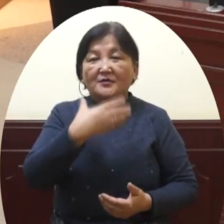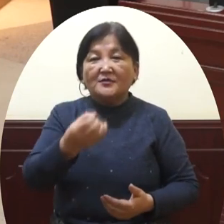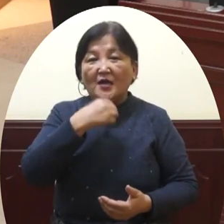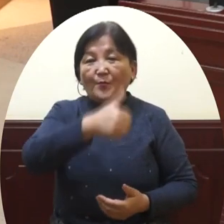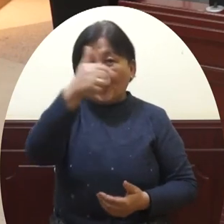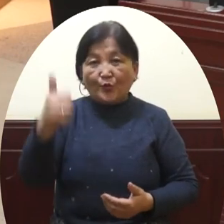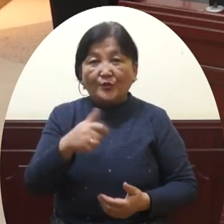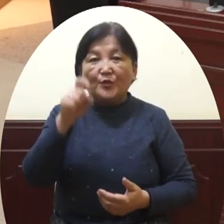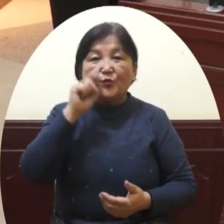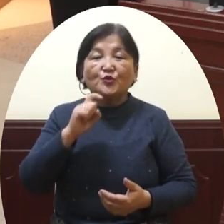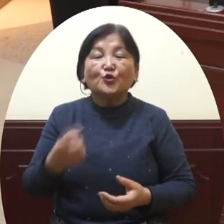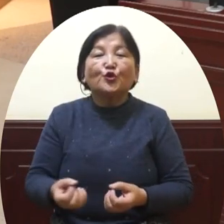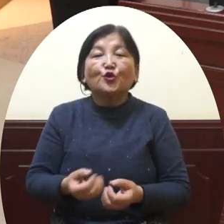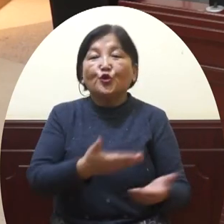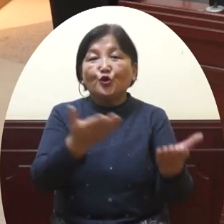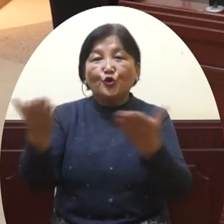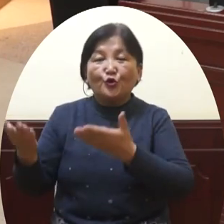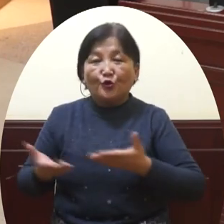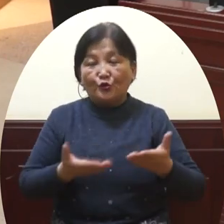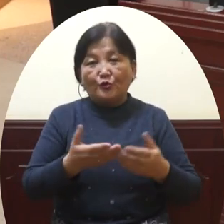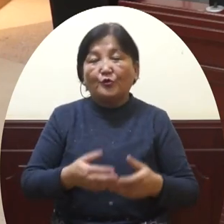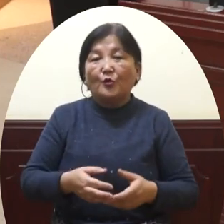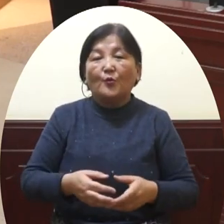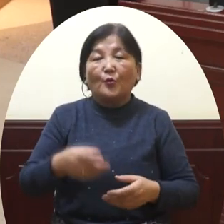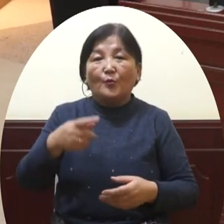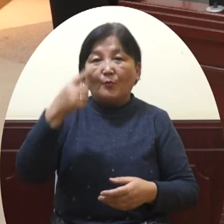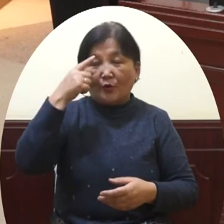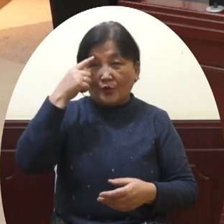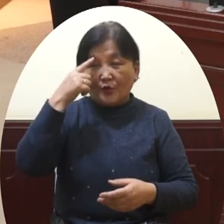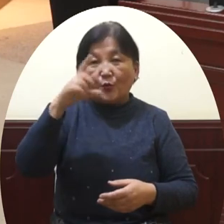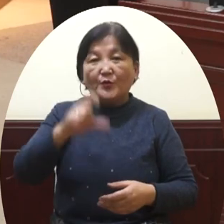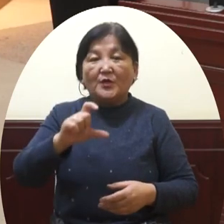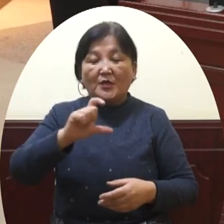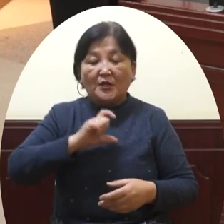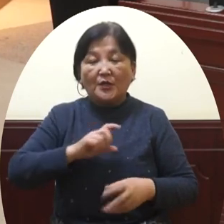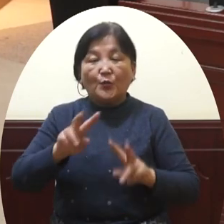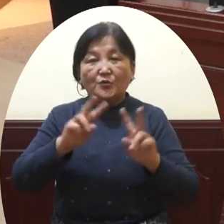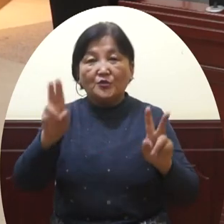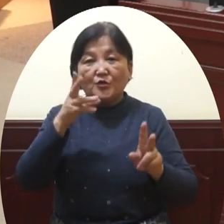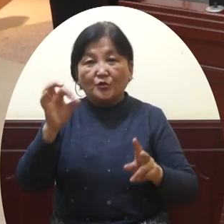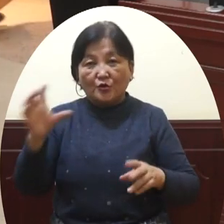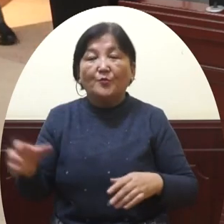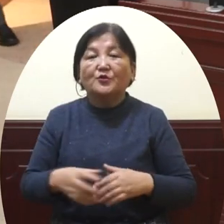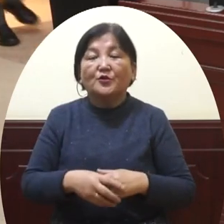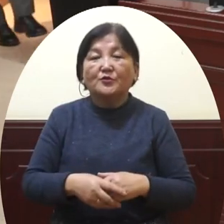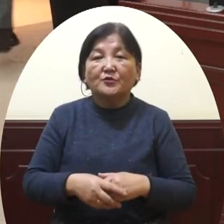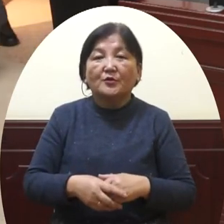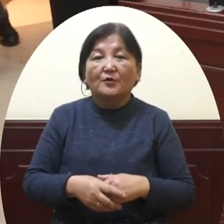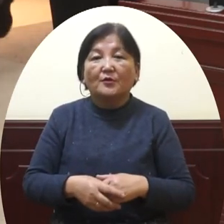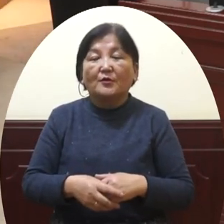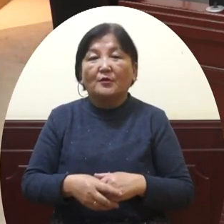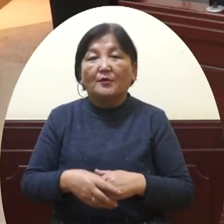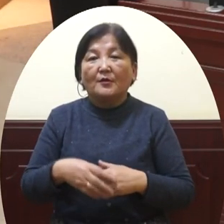сайхан хүчирөөгөө өнөө хий үсгийн бүсэд оюуны мэтэжис